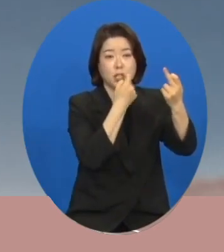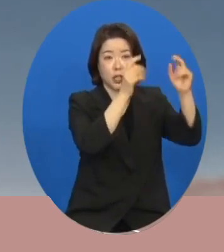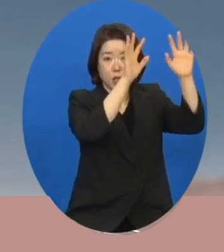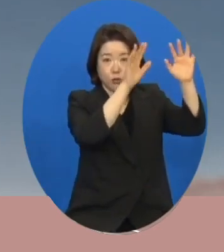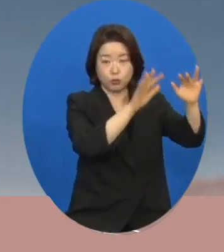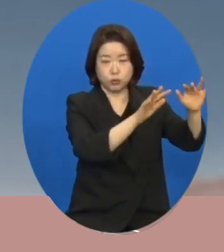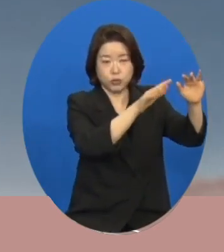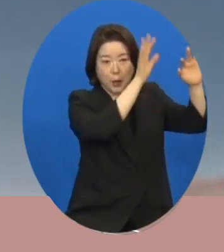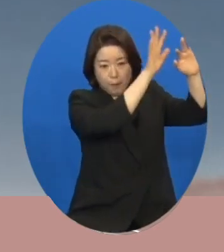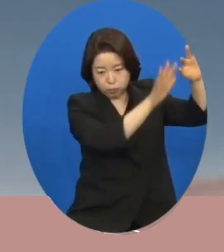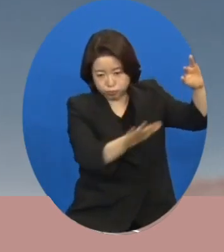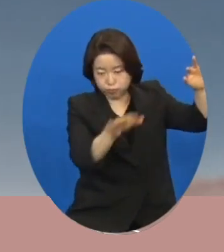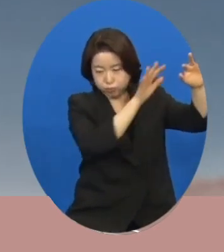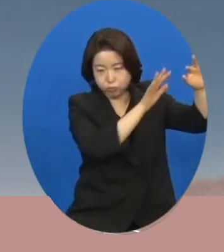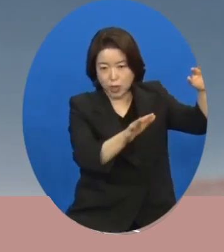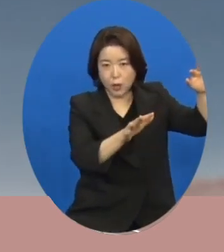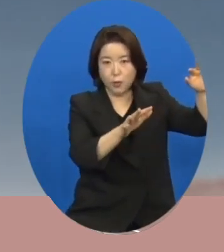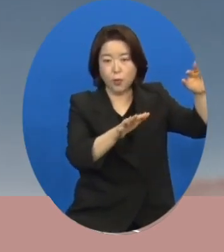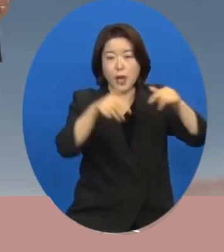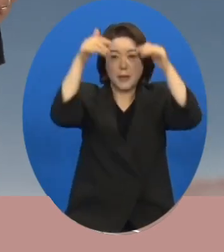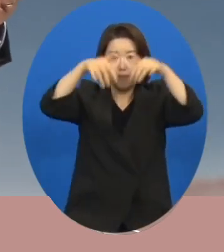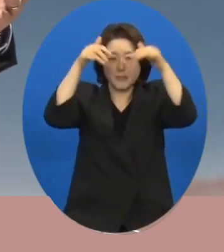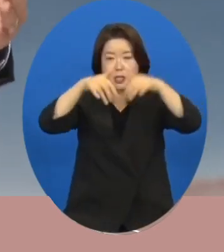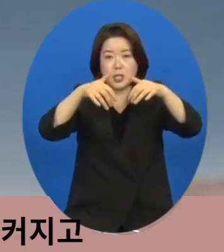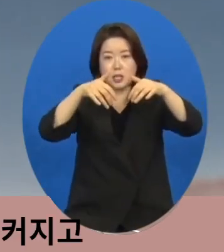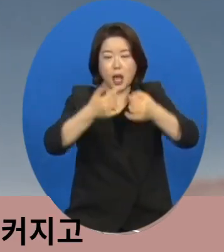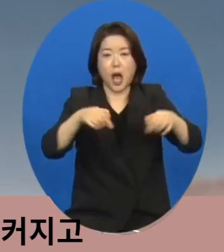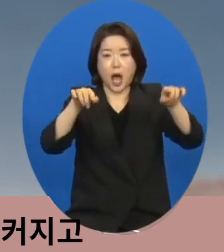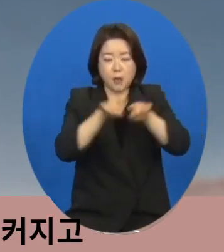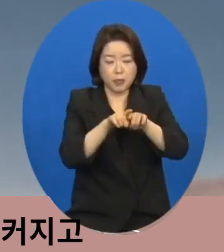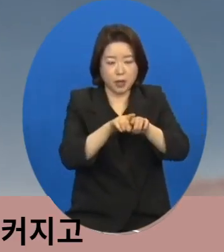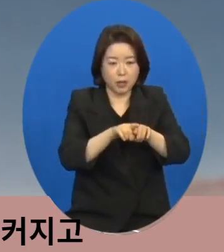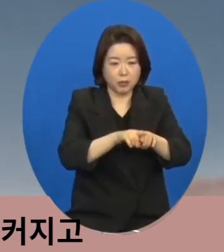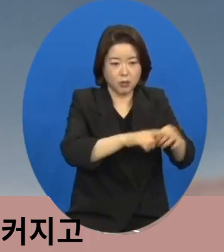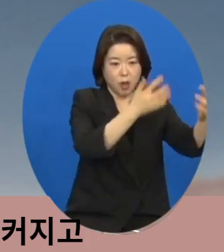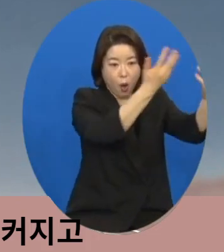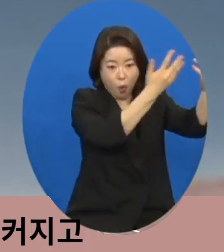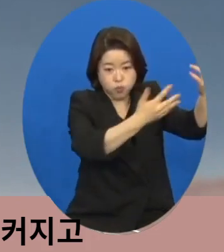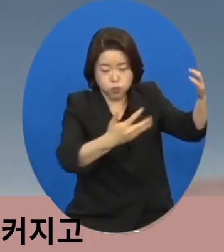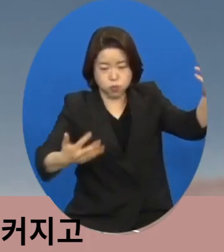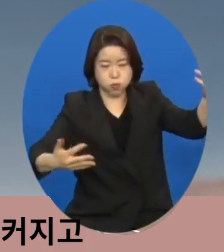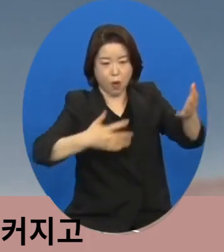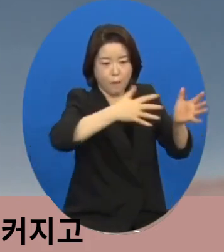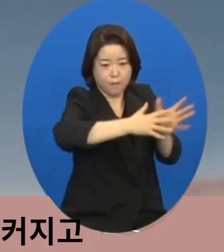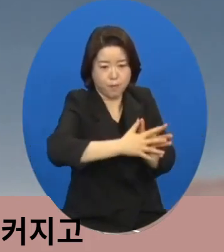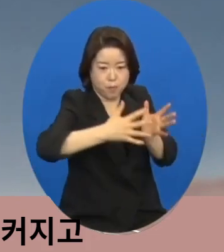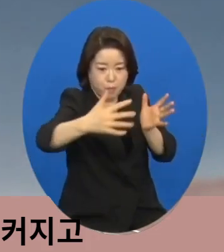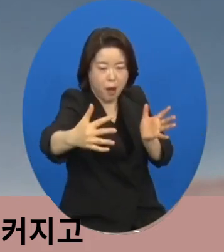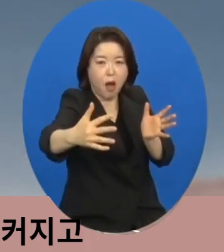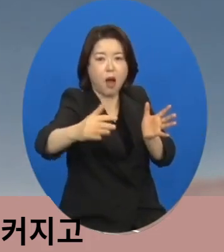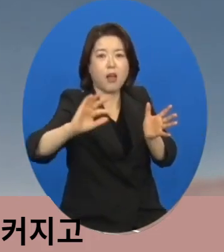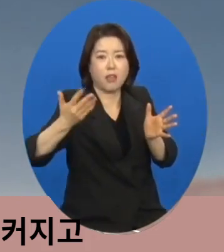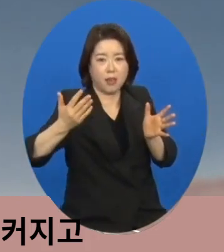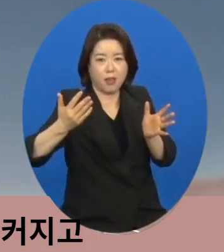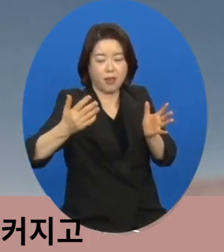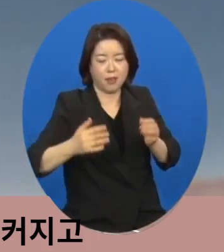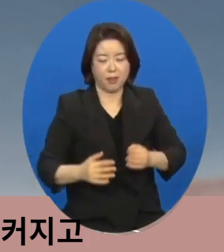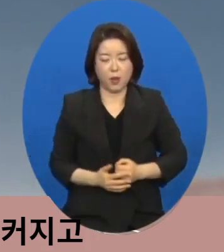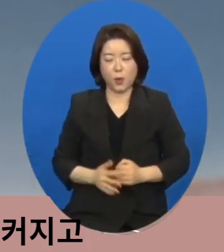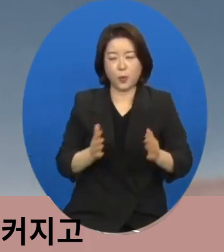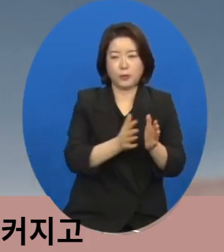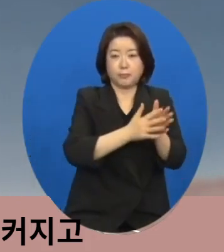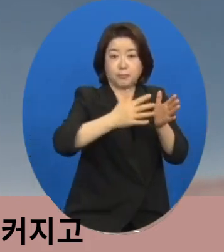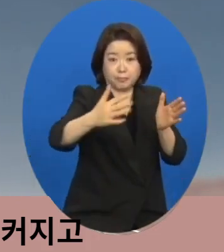내리면서 범람을 하게 돼요 제반까지 물이 찹니다 그러면 어느 정도로 커지게 되냐면이 너비가 한